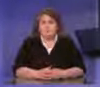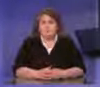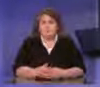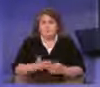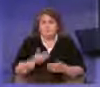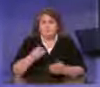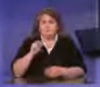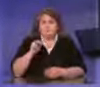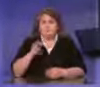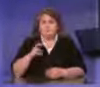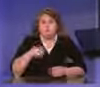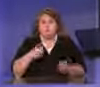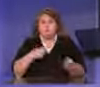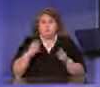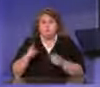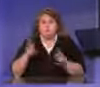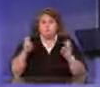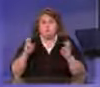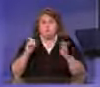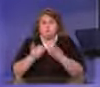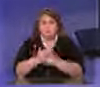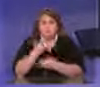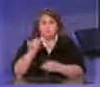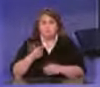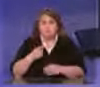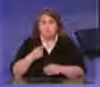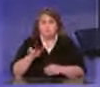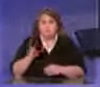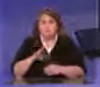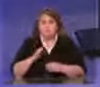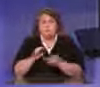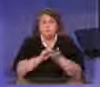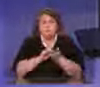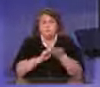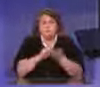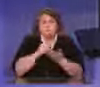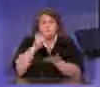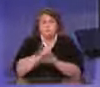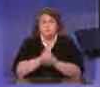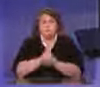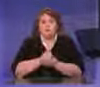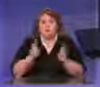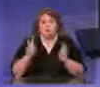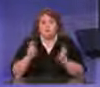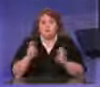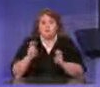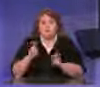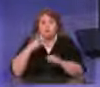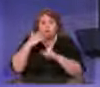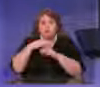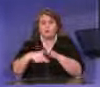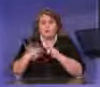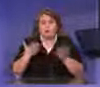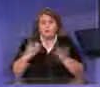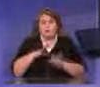Прежде чем мы перейдем к новой теме, давайте повторим основные термины и понятия, которые мы с вами уже